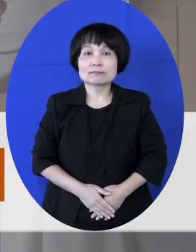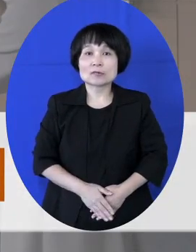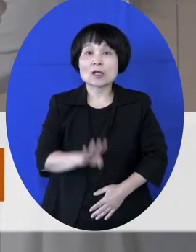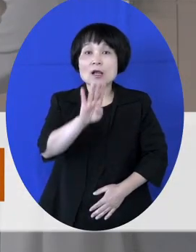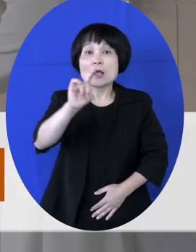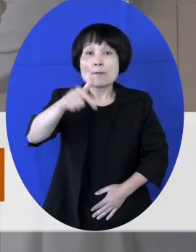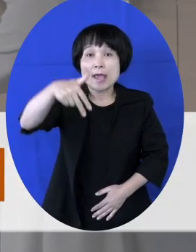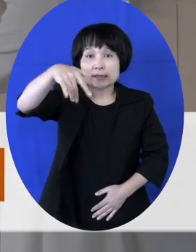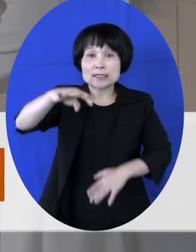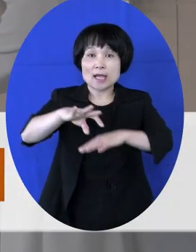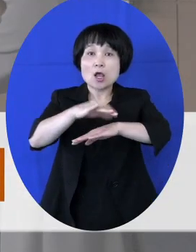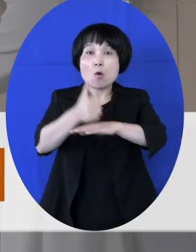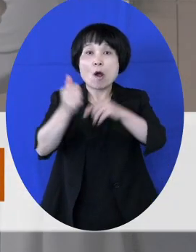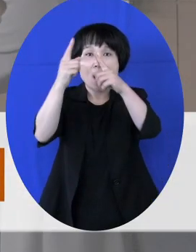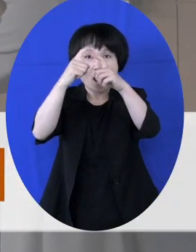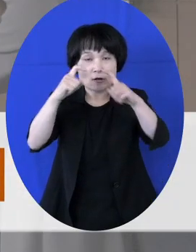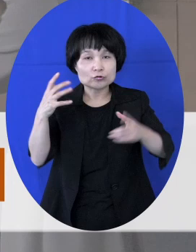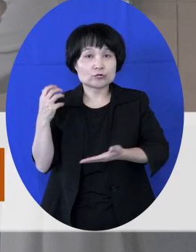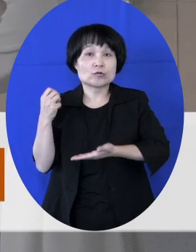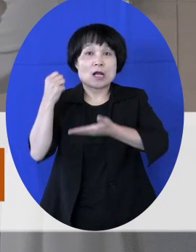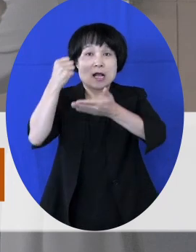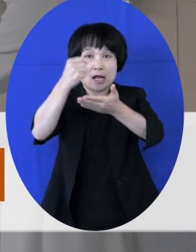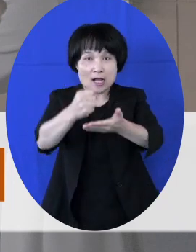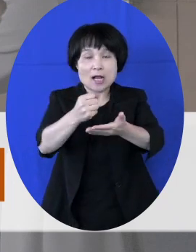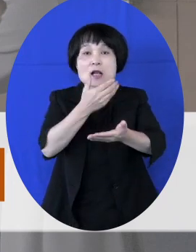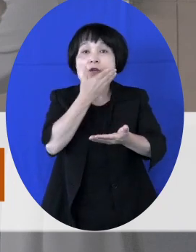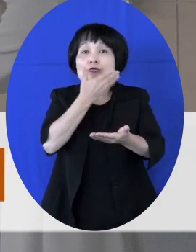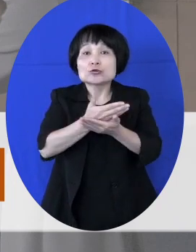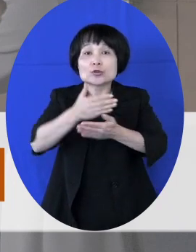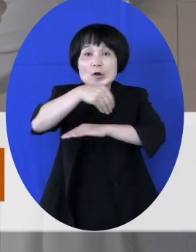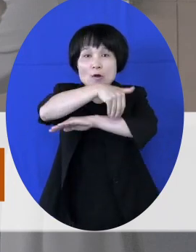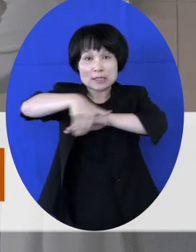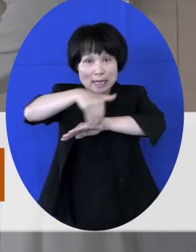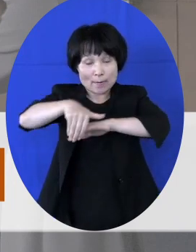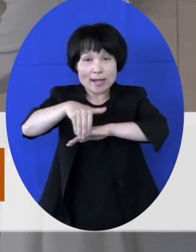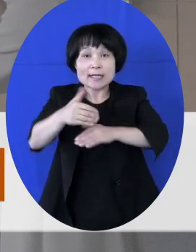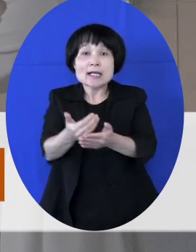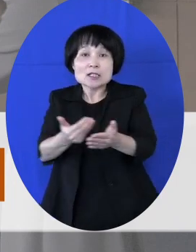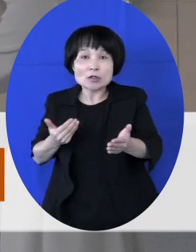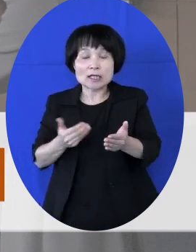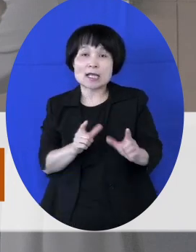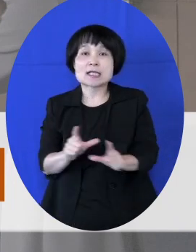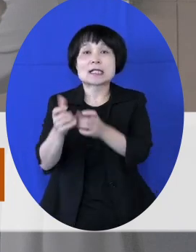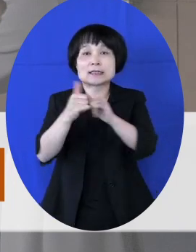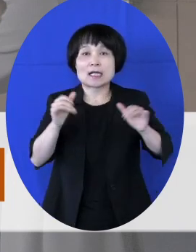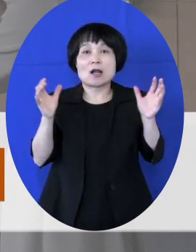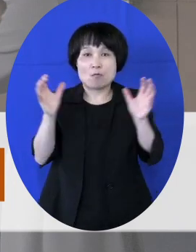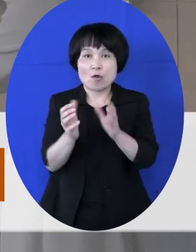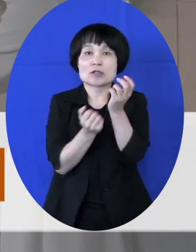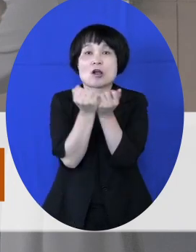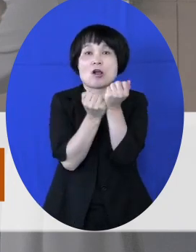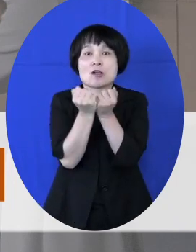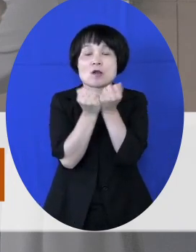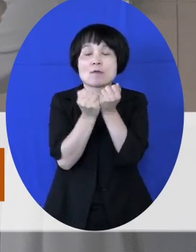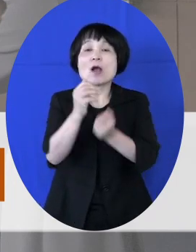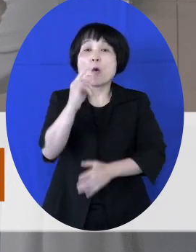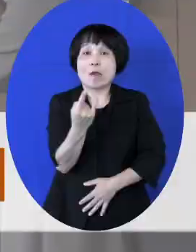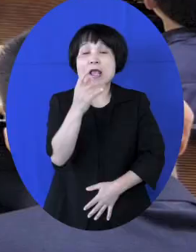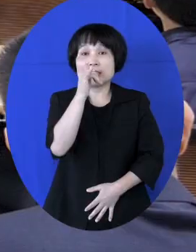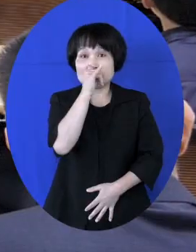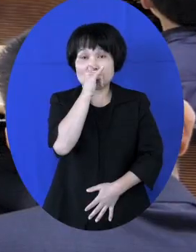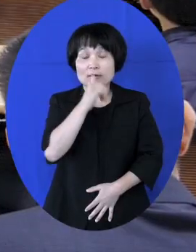백제왕도 핵심 유적 보존관리 시행을 위한 계획 수립 용역 주민설명회가 지난 4일 시청 대회의실에서